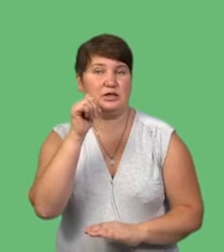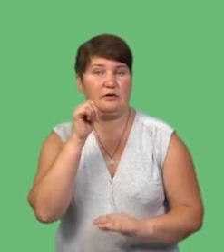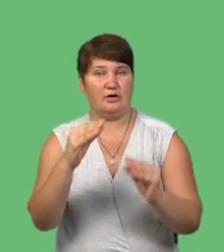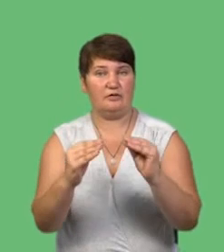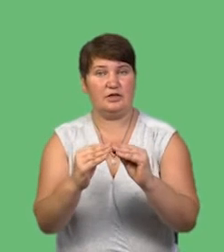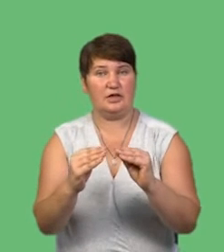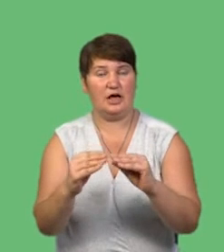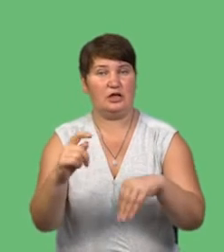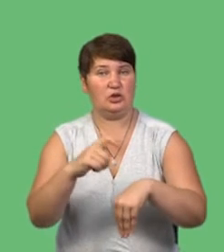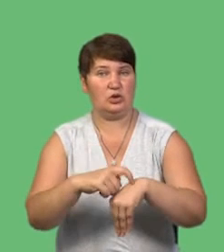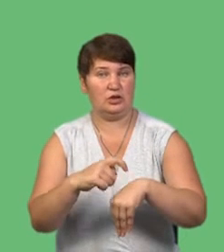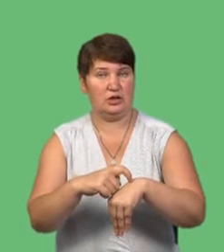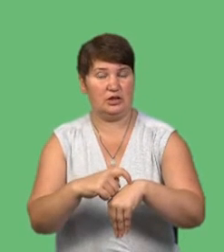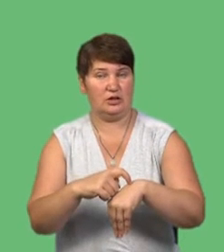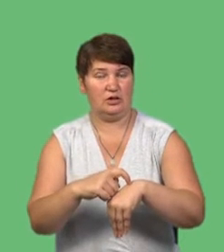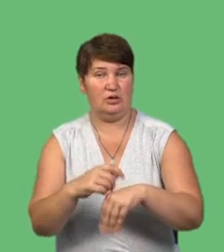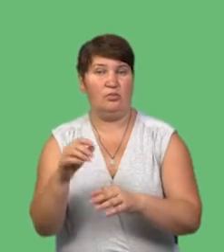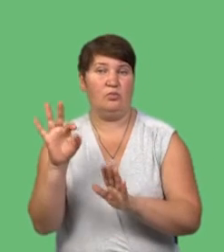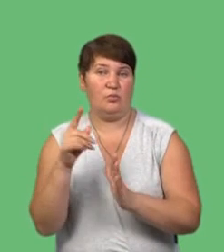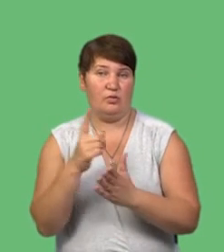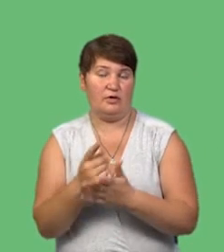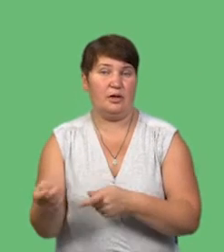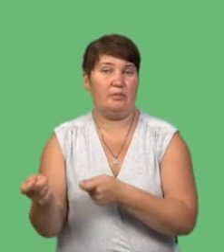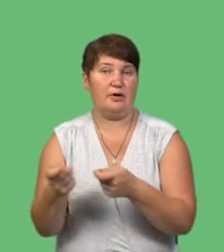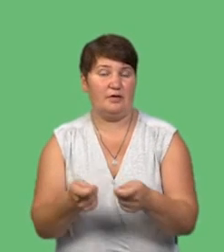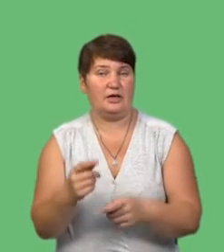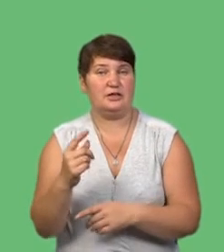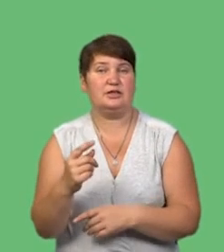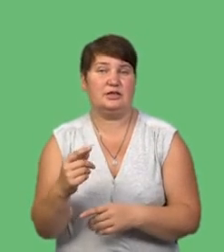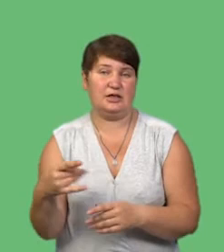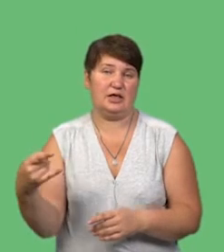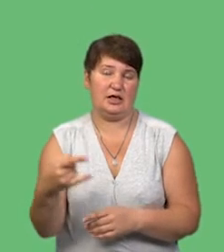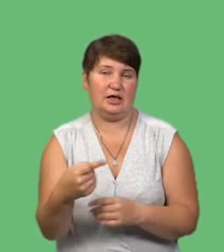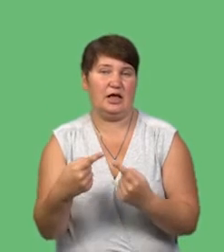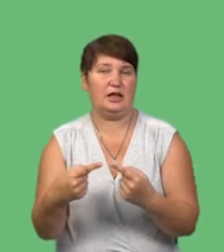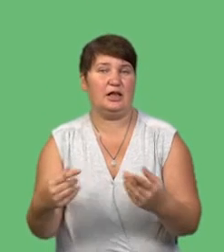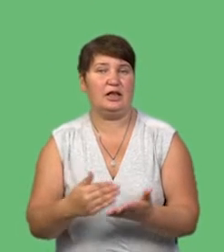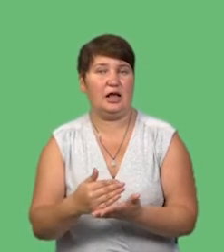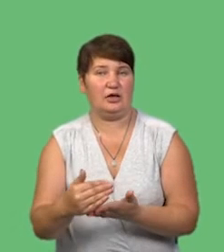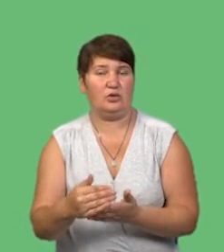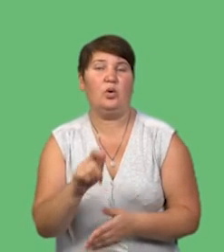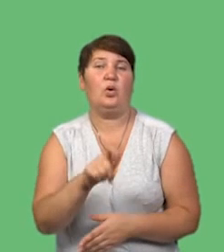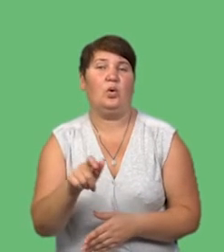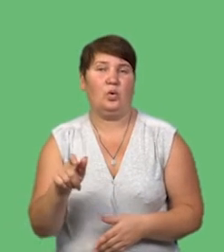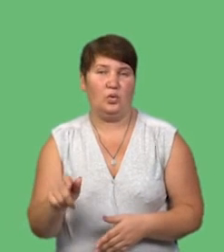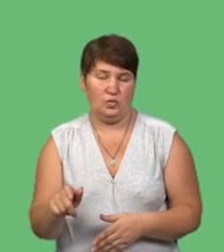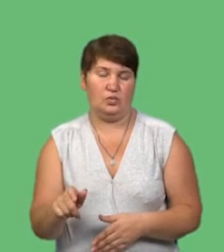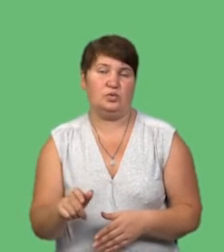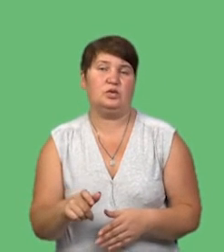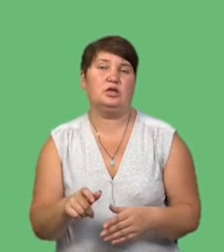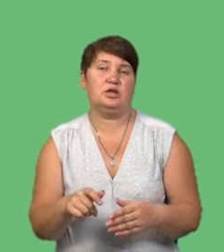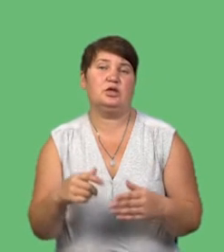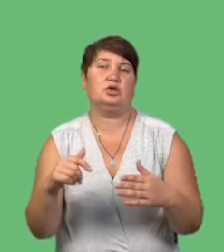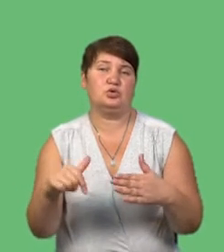До 10 години має приїхати техніка. Відповідно, ми пішли з ним знову ж компроміс. Люди в черговий раз повірили,